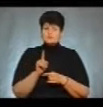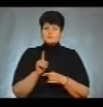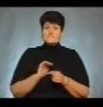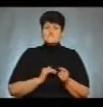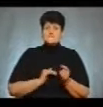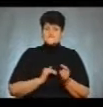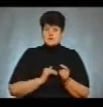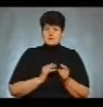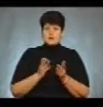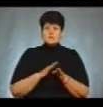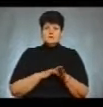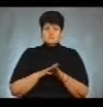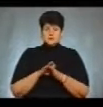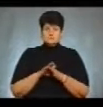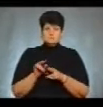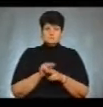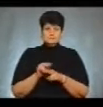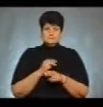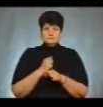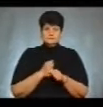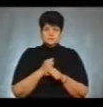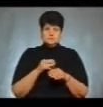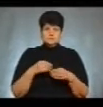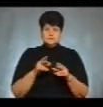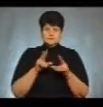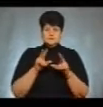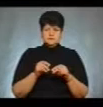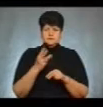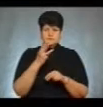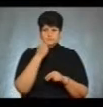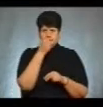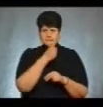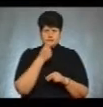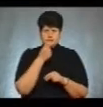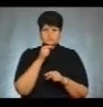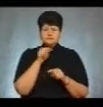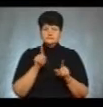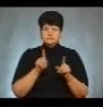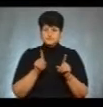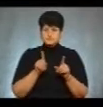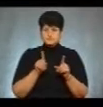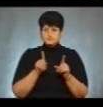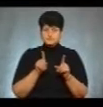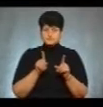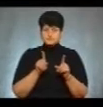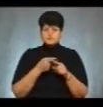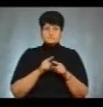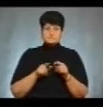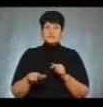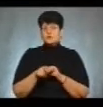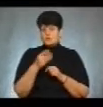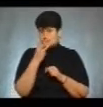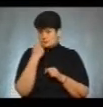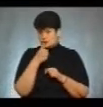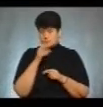фірма, яка виконує ремонтні роботи, дає гарантію 3 роки. Так що ці дороги 3